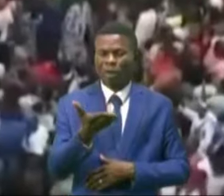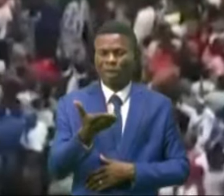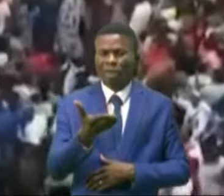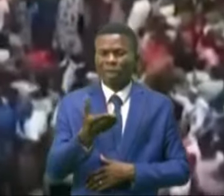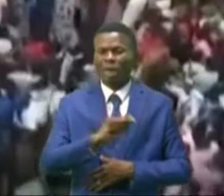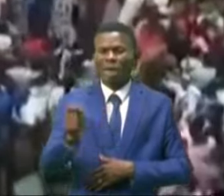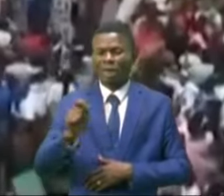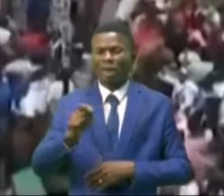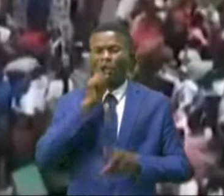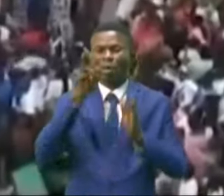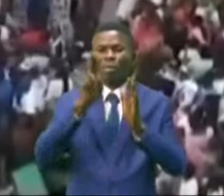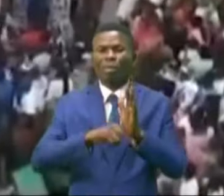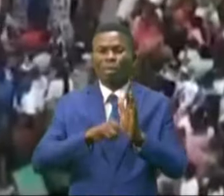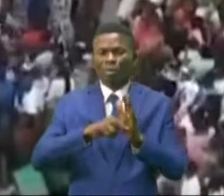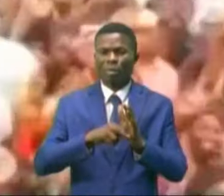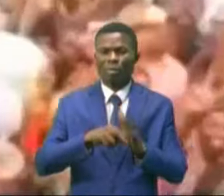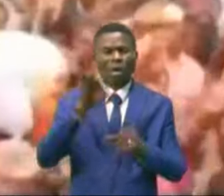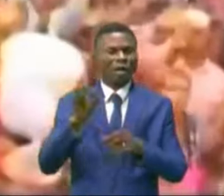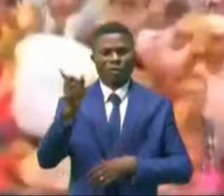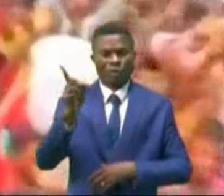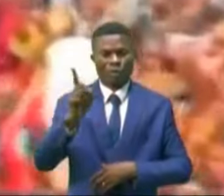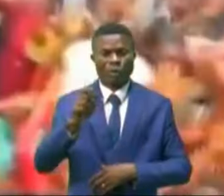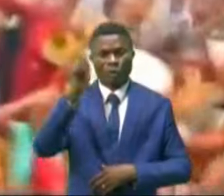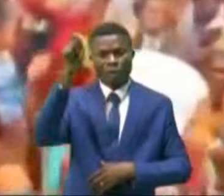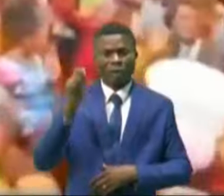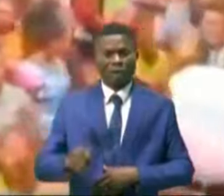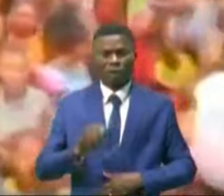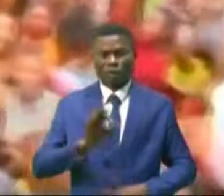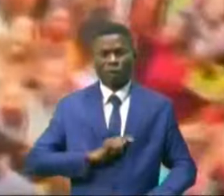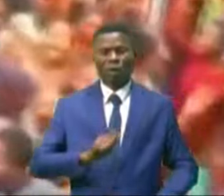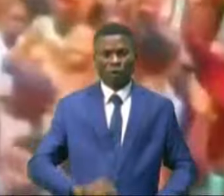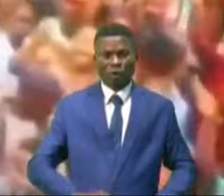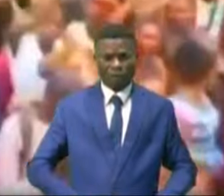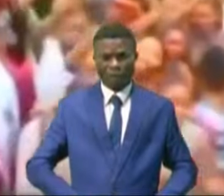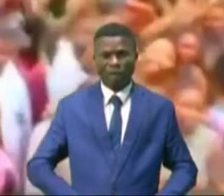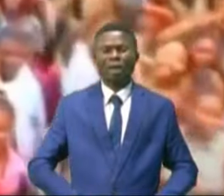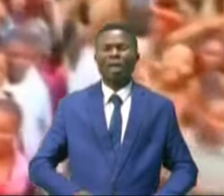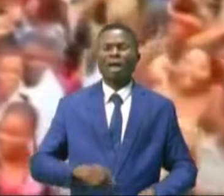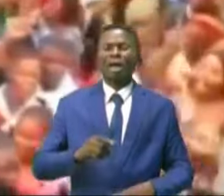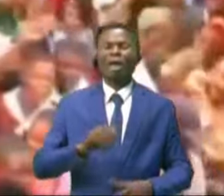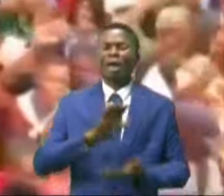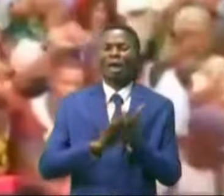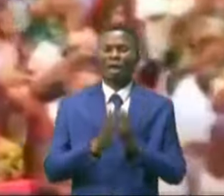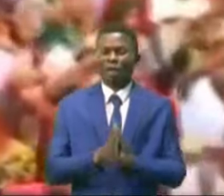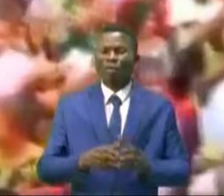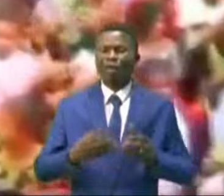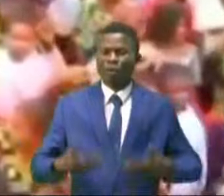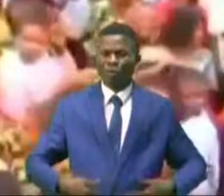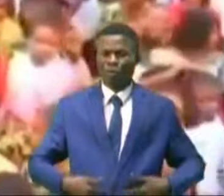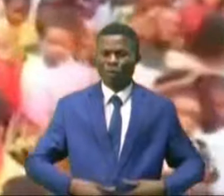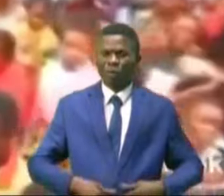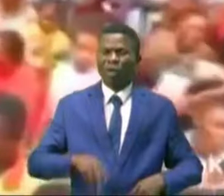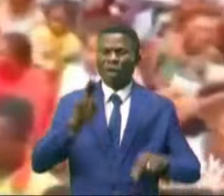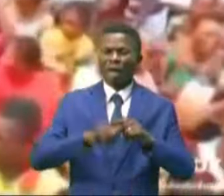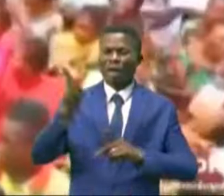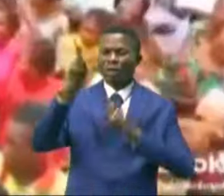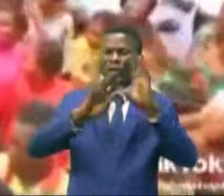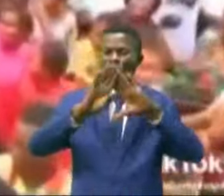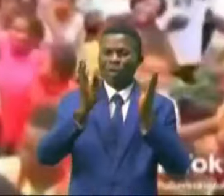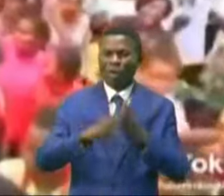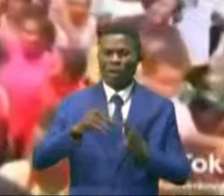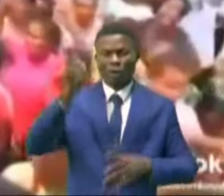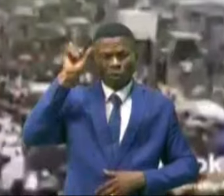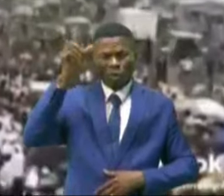les parlementaires non élus. Ces soldats de Fachi a ratissé large et a acquis le public louchois à sa cause